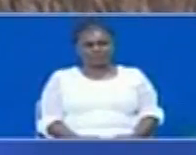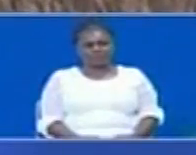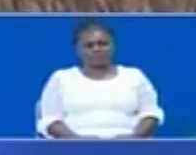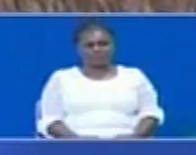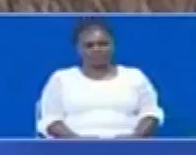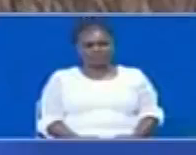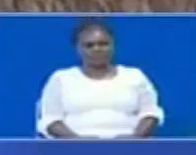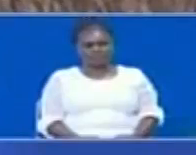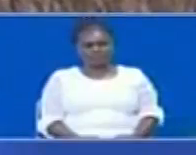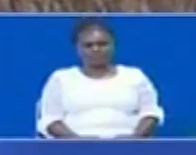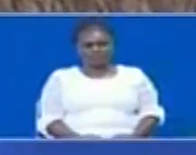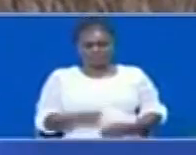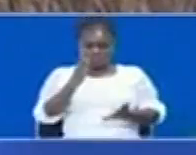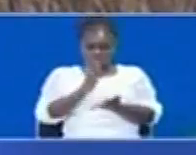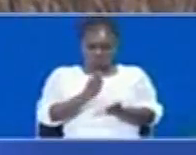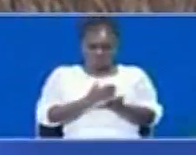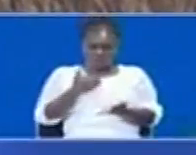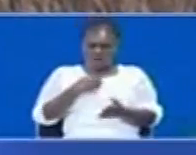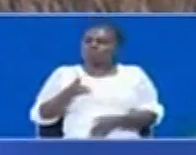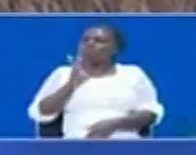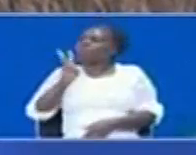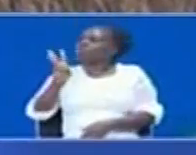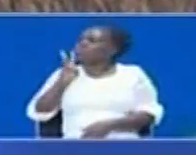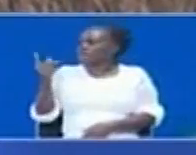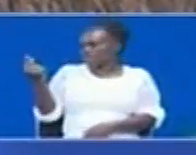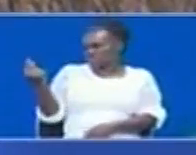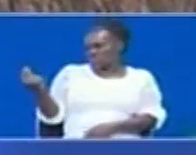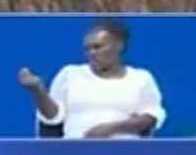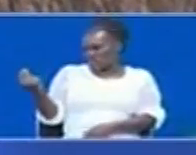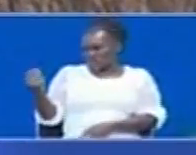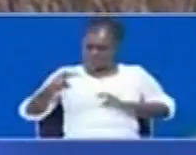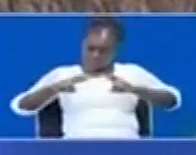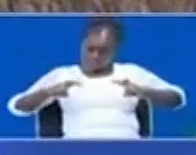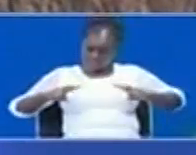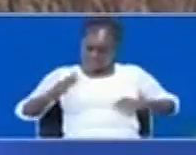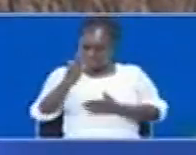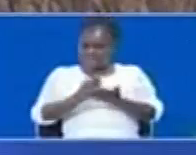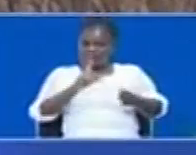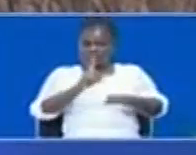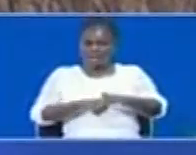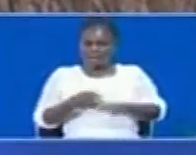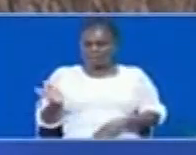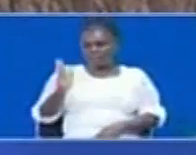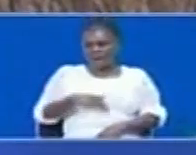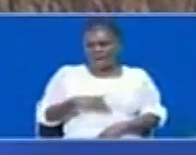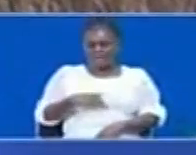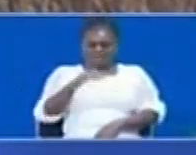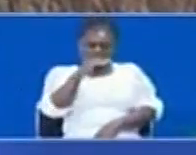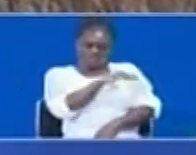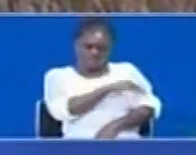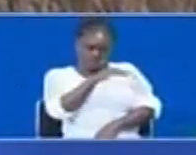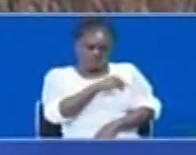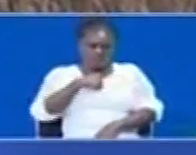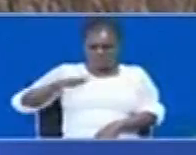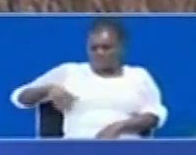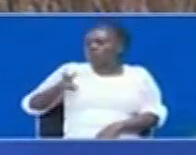So ile kamba na kuwa naye ni maji kidogo, so anavuta vuta tu. Wakati ingine hata narudi saa 10 nyumbani kwa sababu ya kuchelewa, kwa